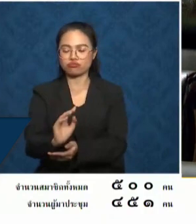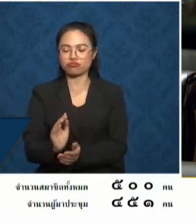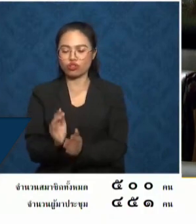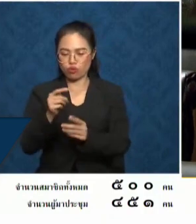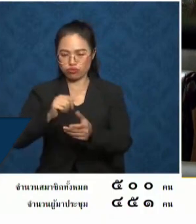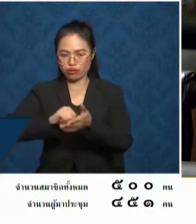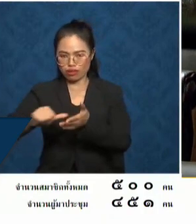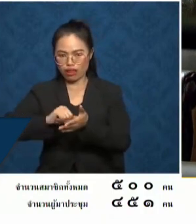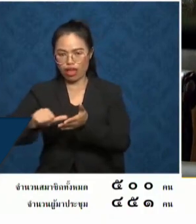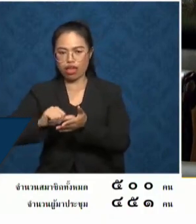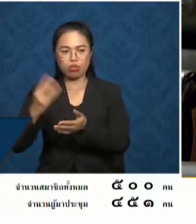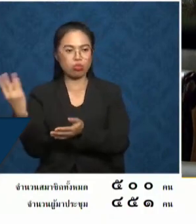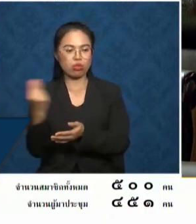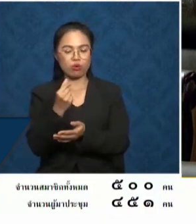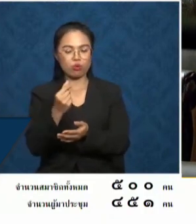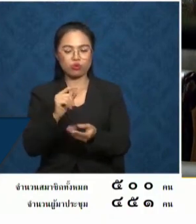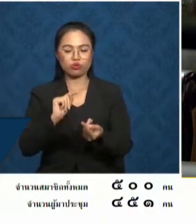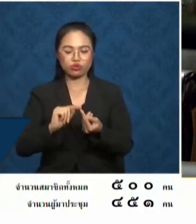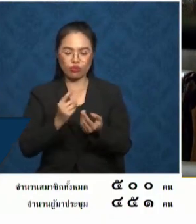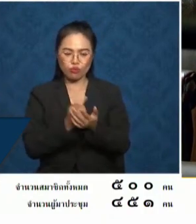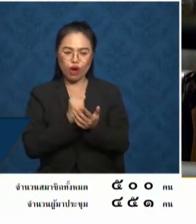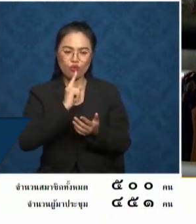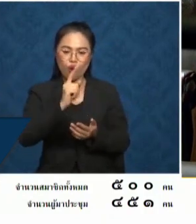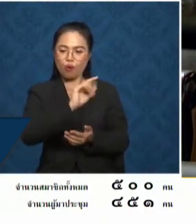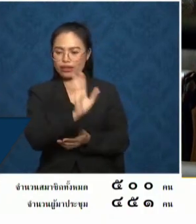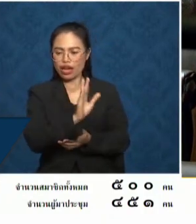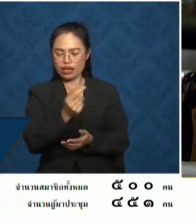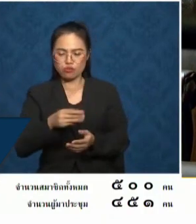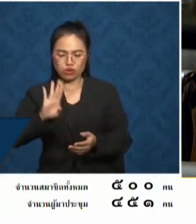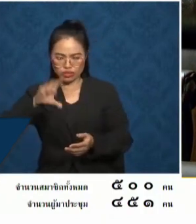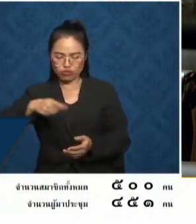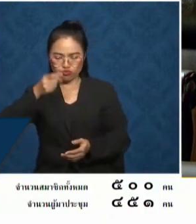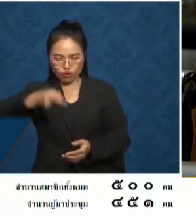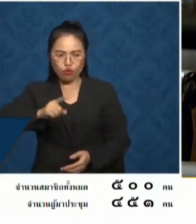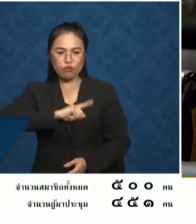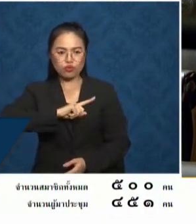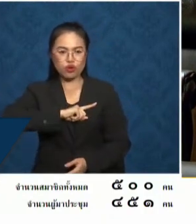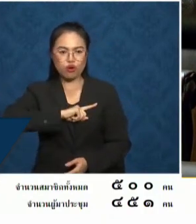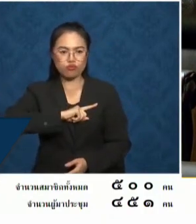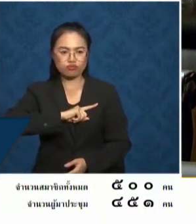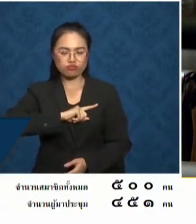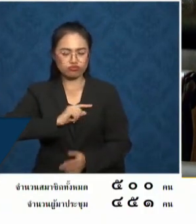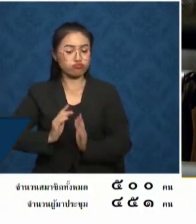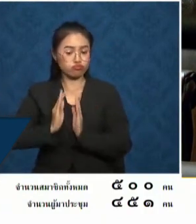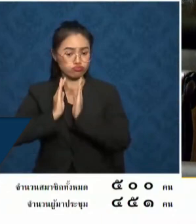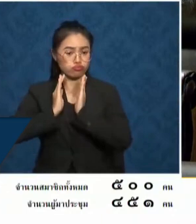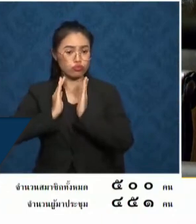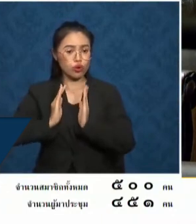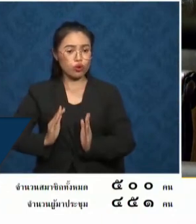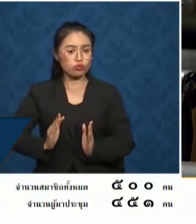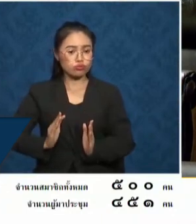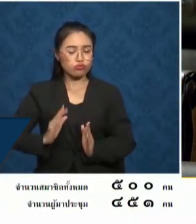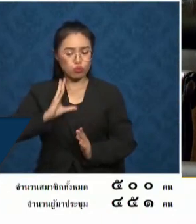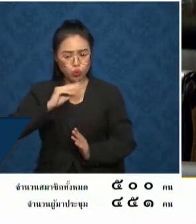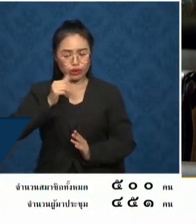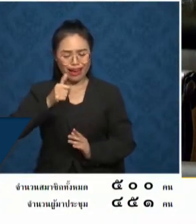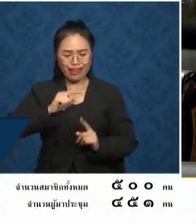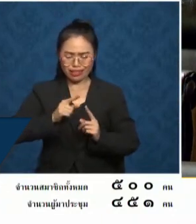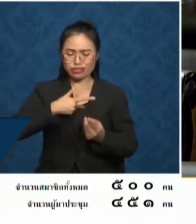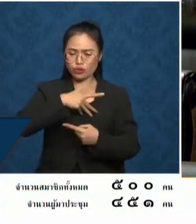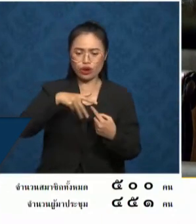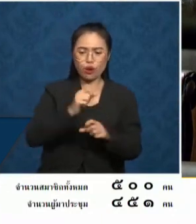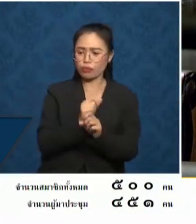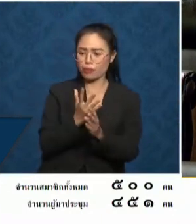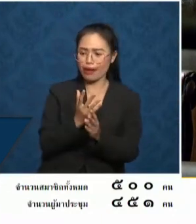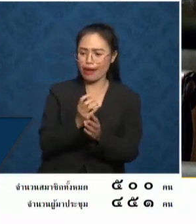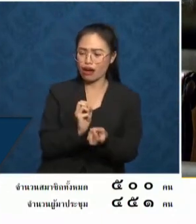เยียวยาต้องไม่ใช่คำว่าไปฟ้องร้องเอาบุคคลยังมีปากนะครับแต่สิ่งสิ่งแวดล้อมครับจะพูดอย่างไร